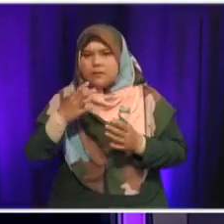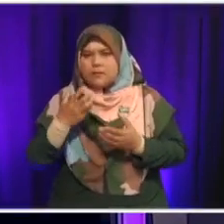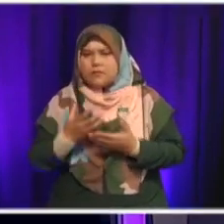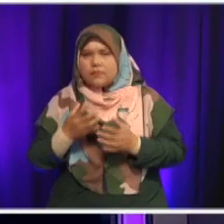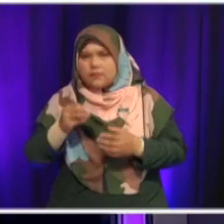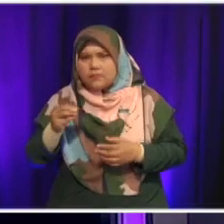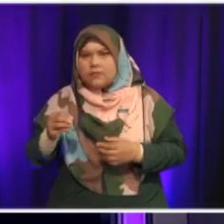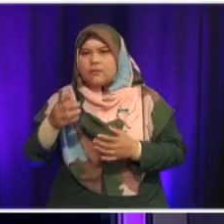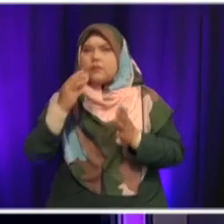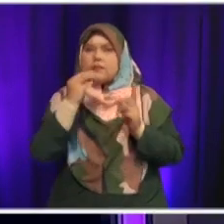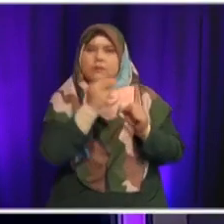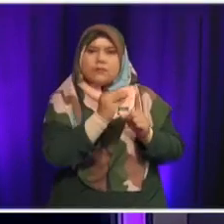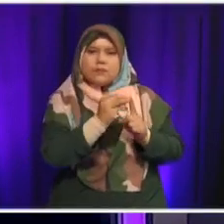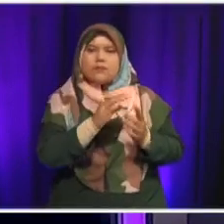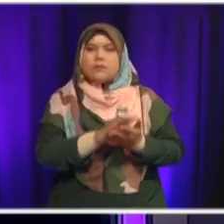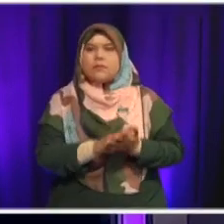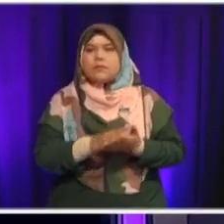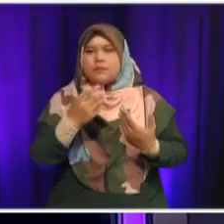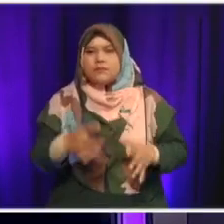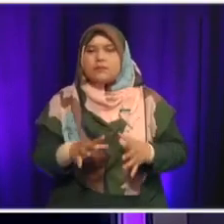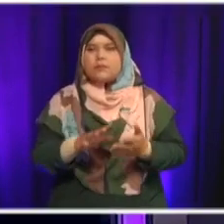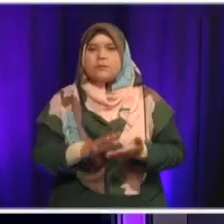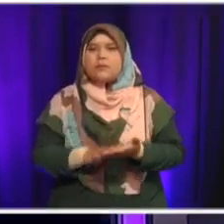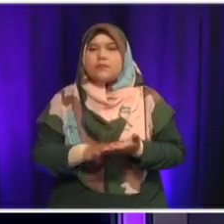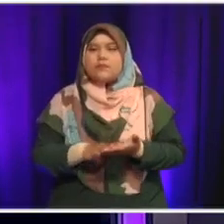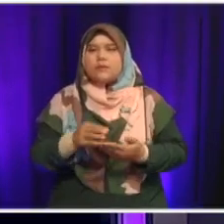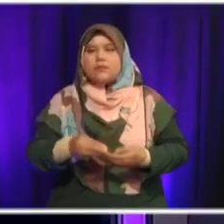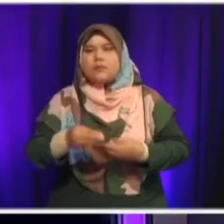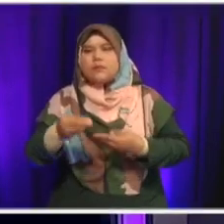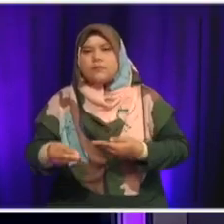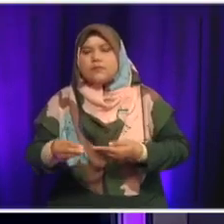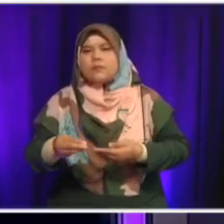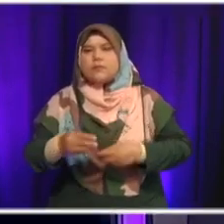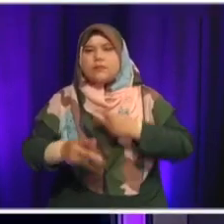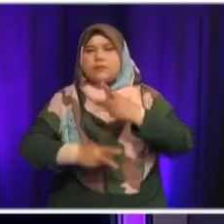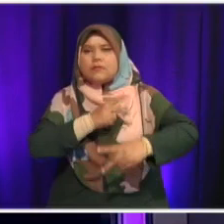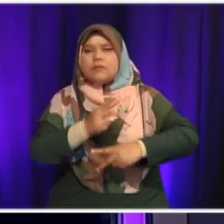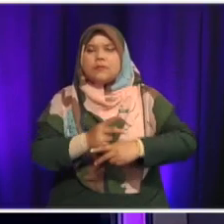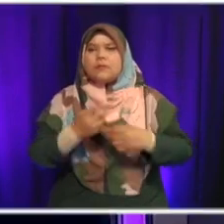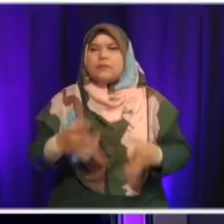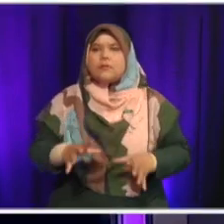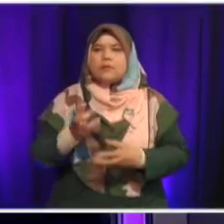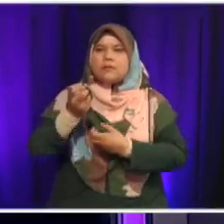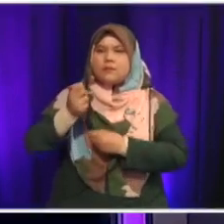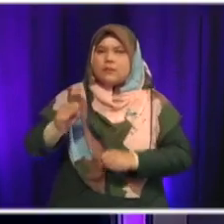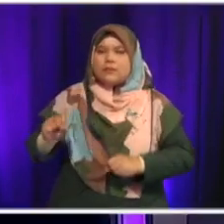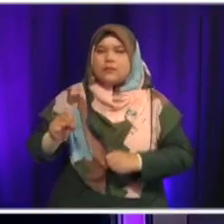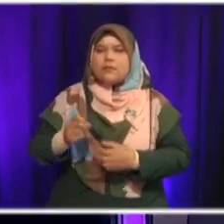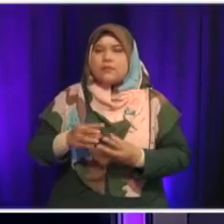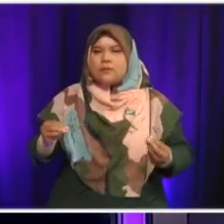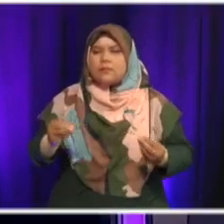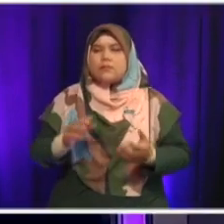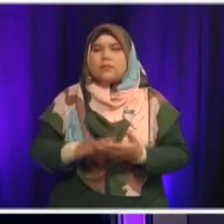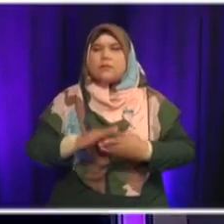saya akan memberi makanan di situ setelah mudik memberi memproses sehingga selesai murid juga tadi